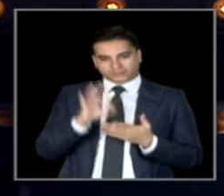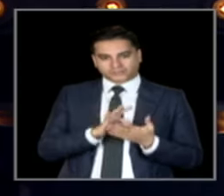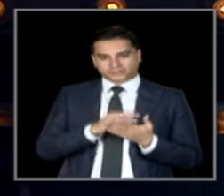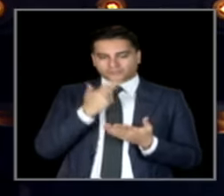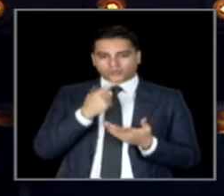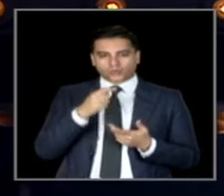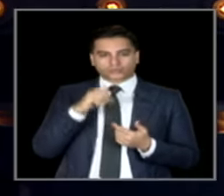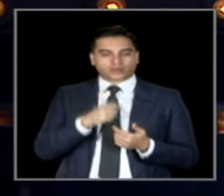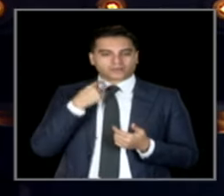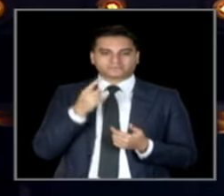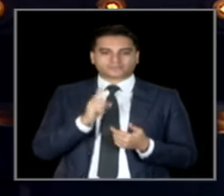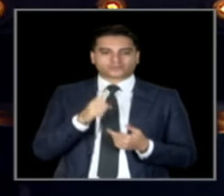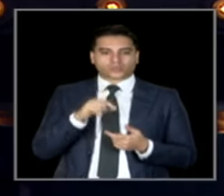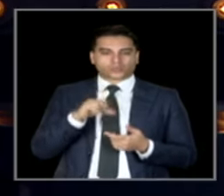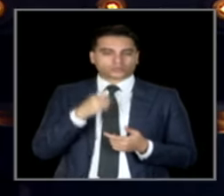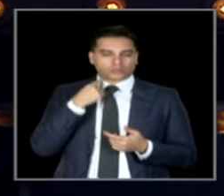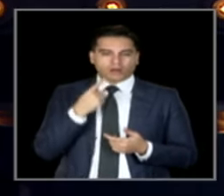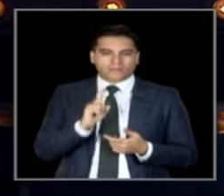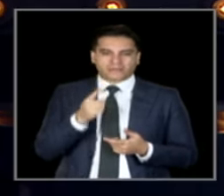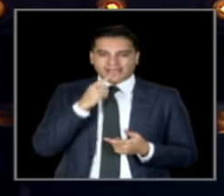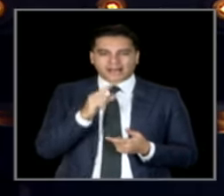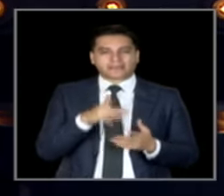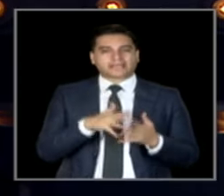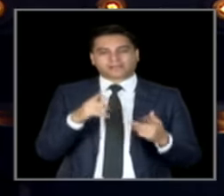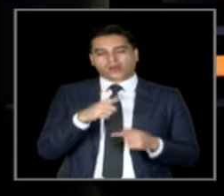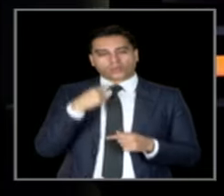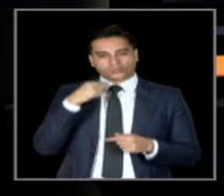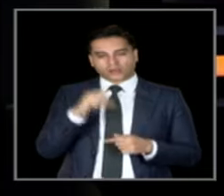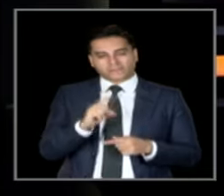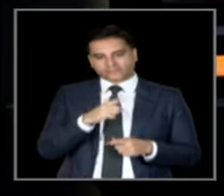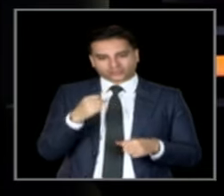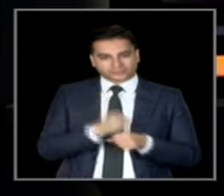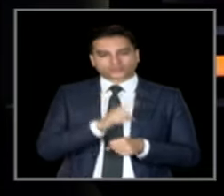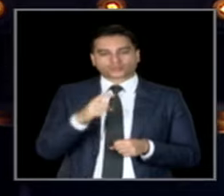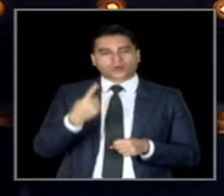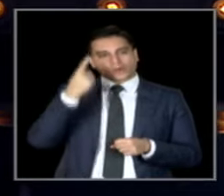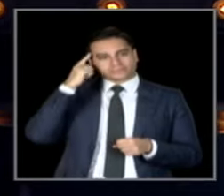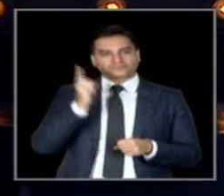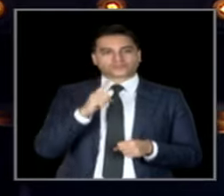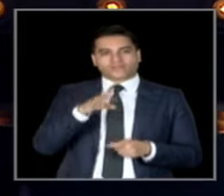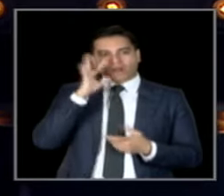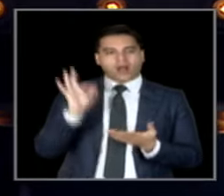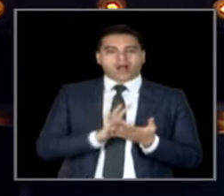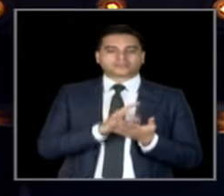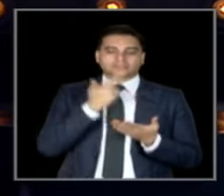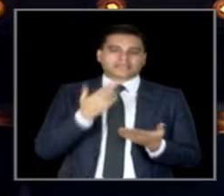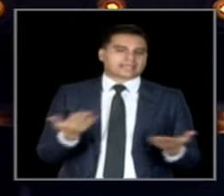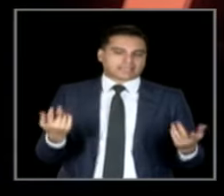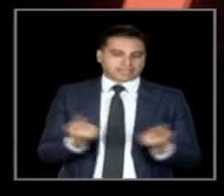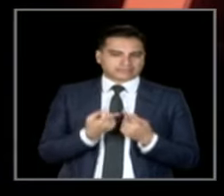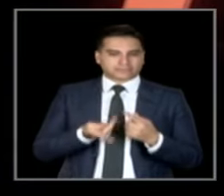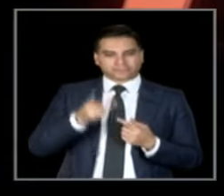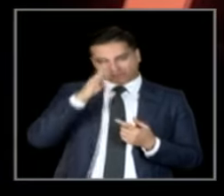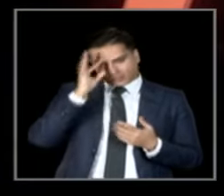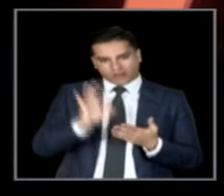تقولش خساره النبي، ليه؟ لان خساره دي كلمه كبيره، هي مش خساره ابدا، هو سؤال، هو حظ. ما اقدرش اقول غير انه